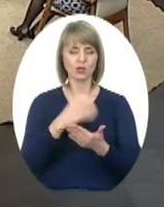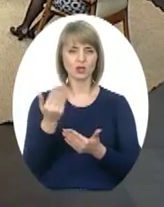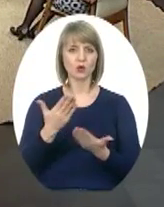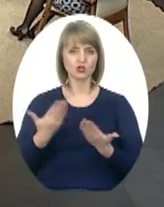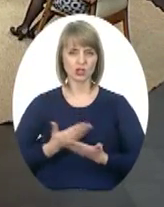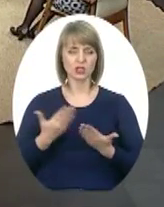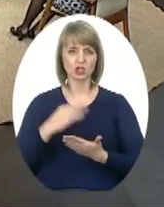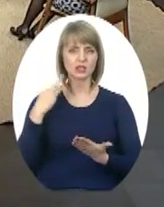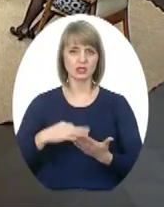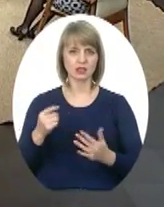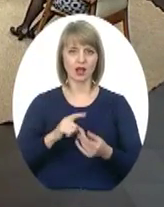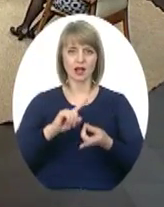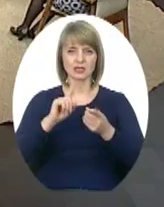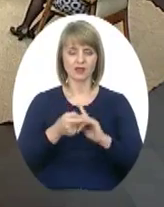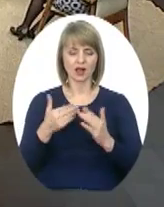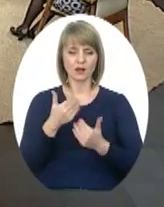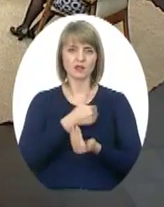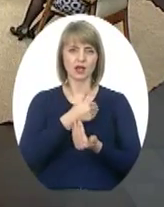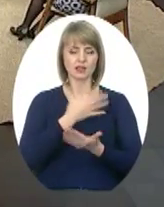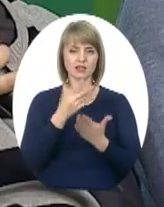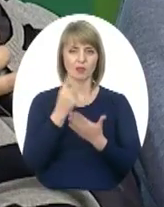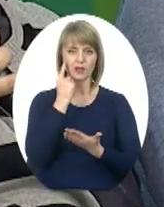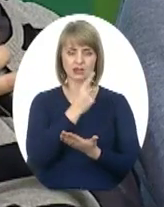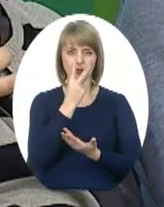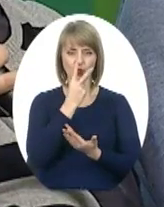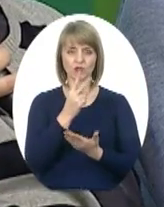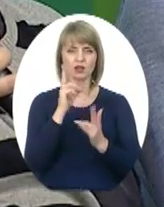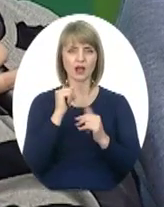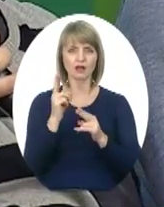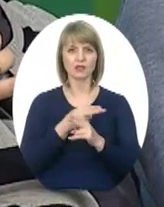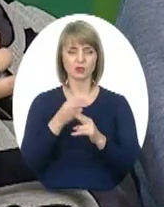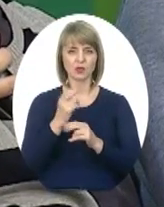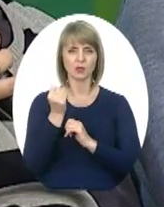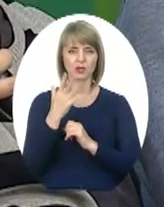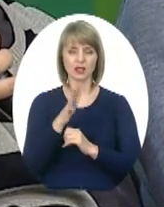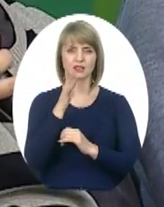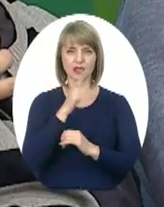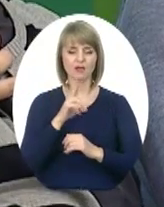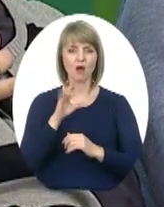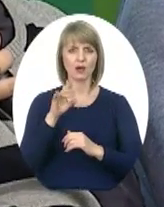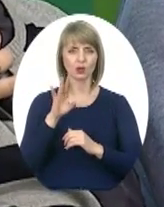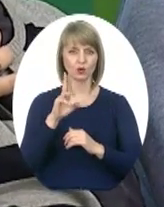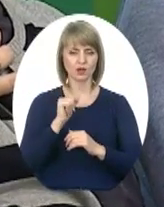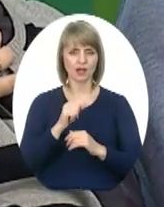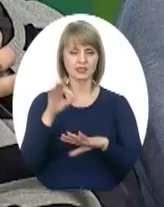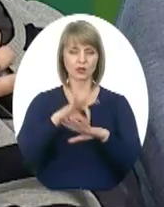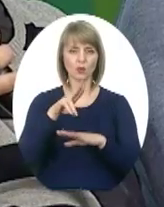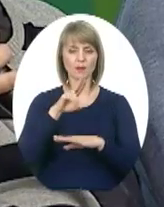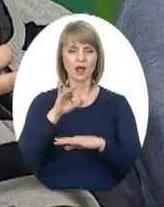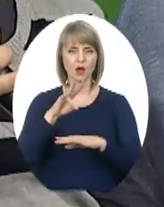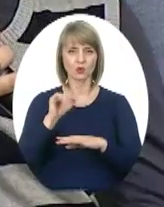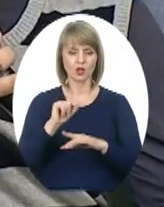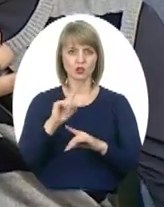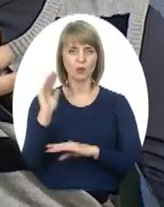сибирском городе ее жизнь и жизнь сына расцвела. Нам захотелось своими глазами увидеть, как воспитывают 15-летнего